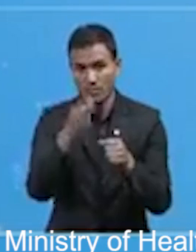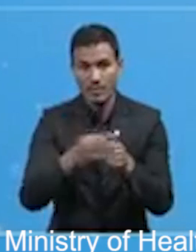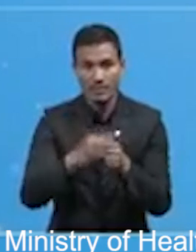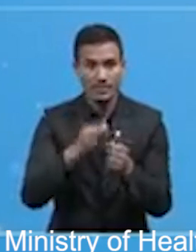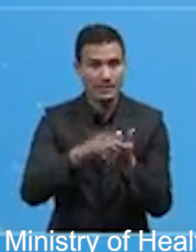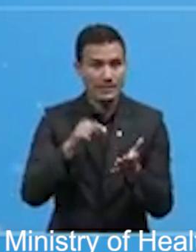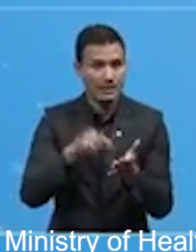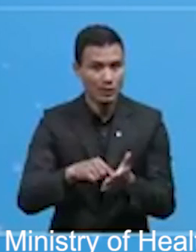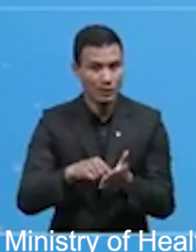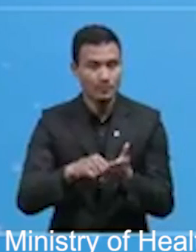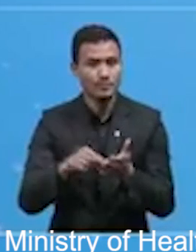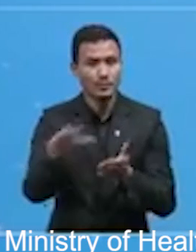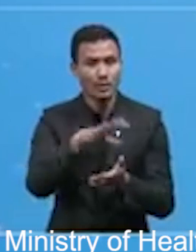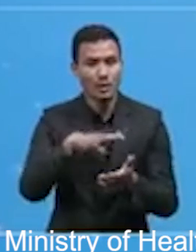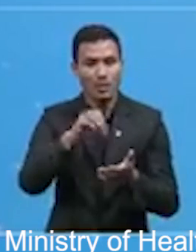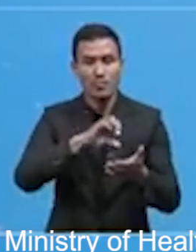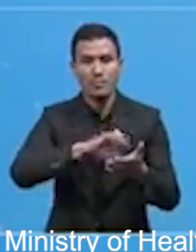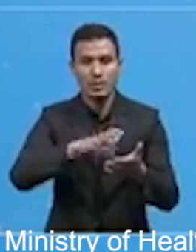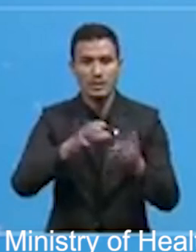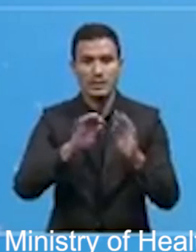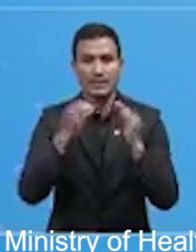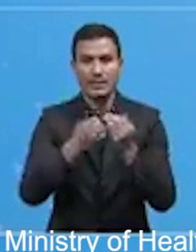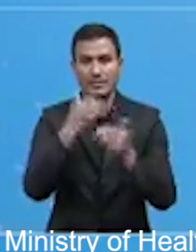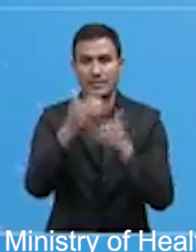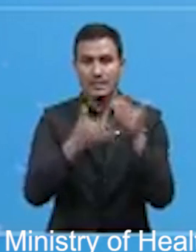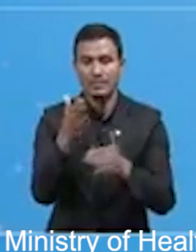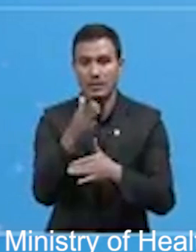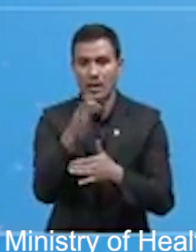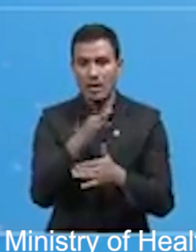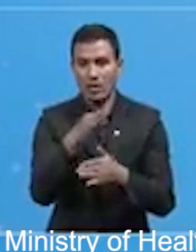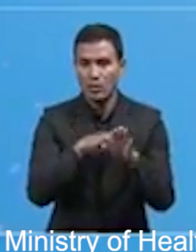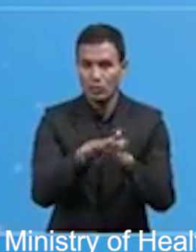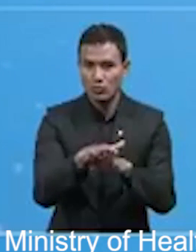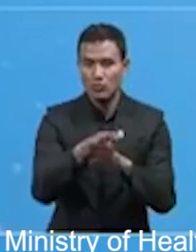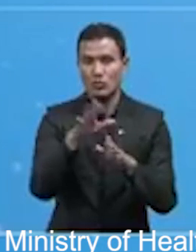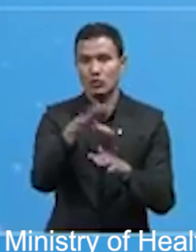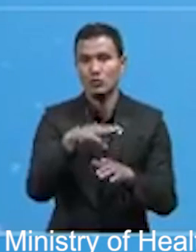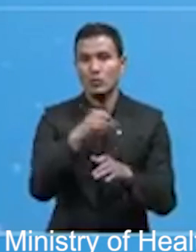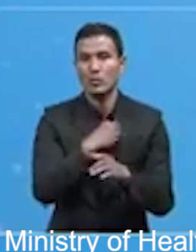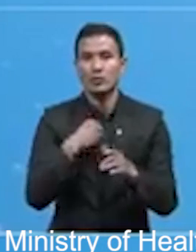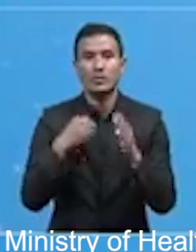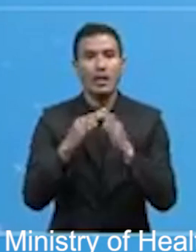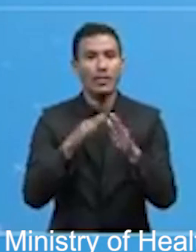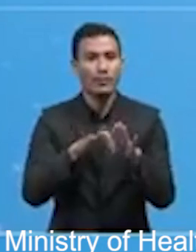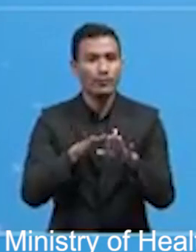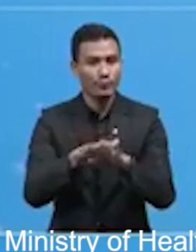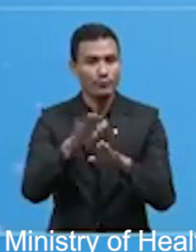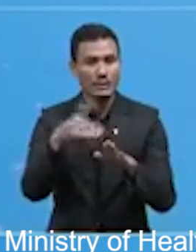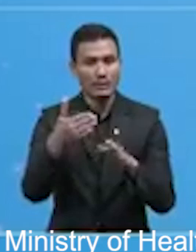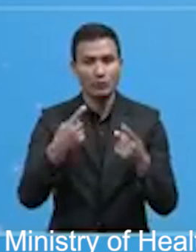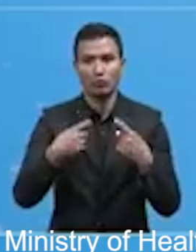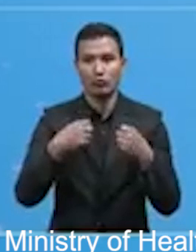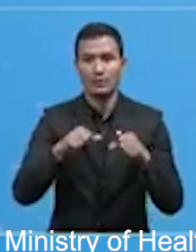केन्द्र, सबै प्रदेश सामाजिक विकास मन्त्रालयहरू र सबै अस्पतालहरूलाई